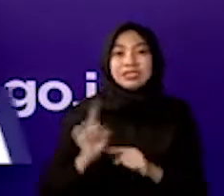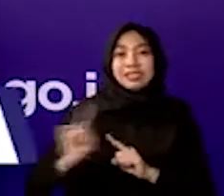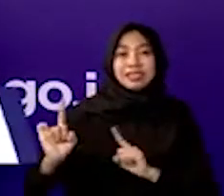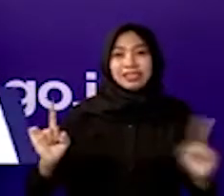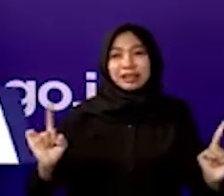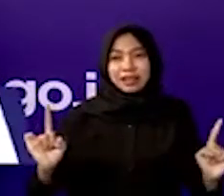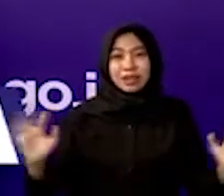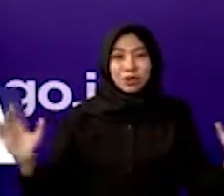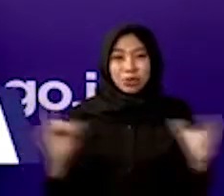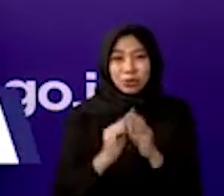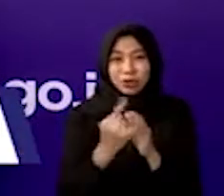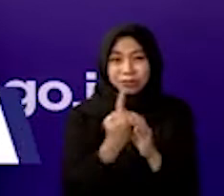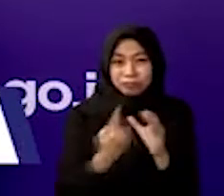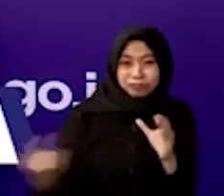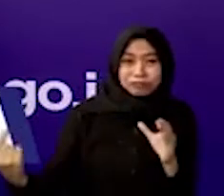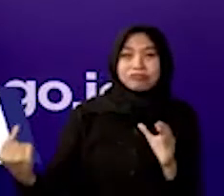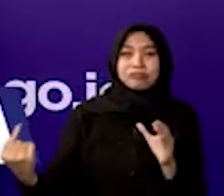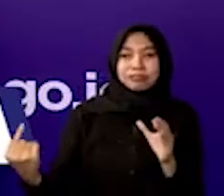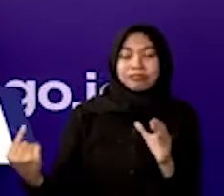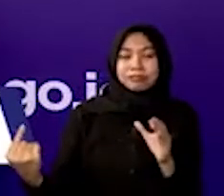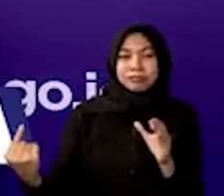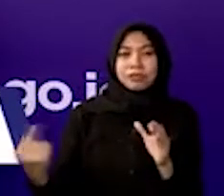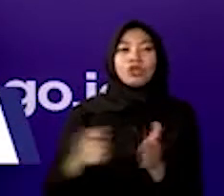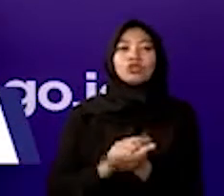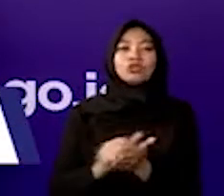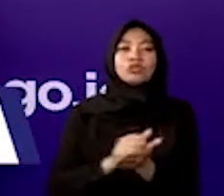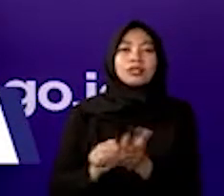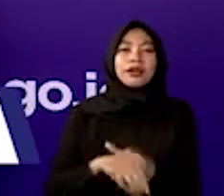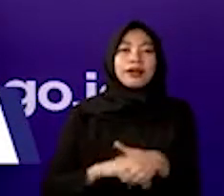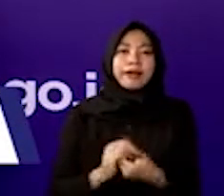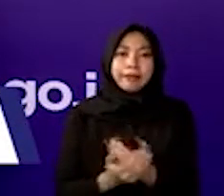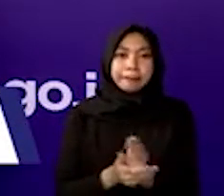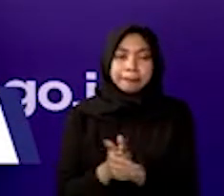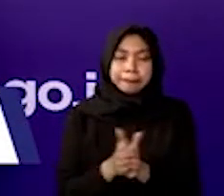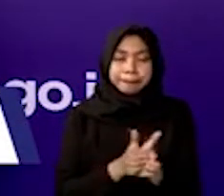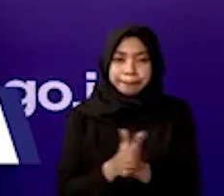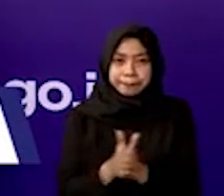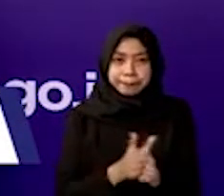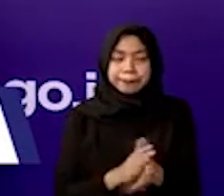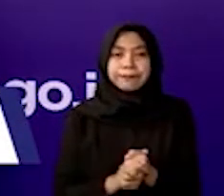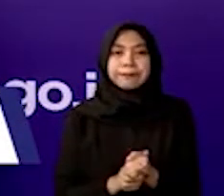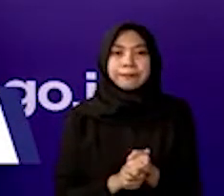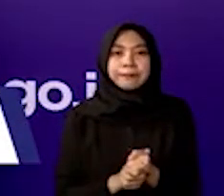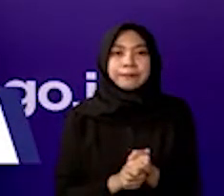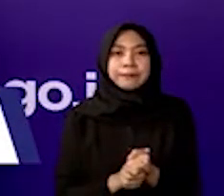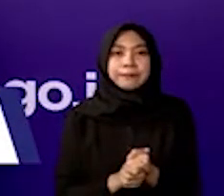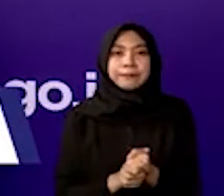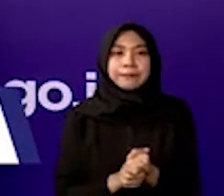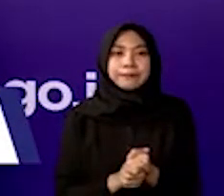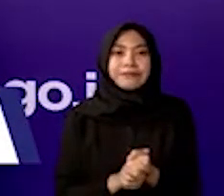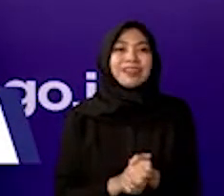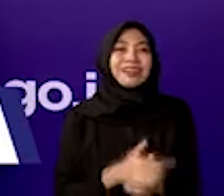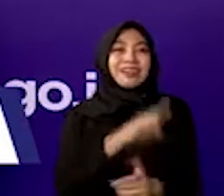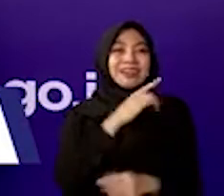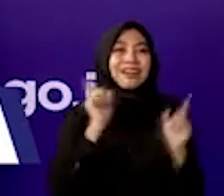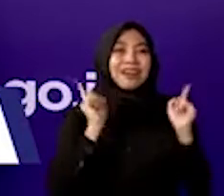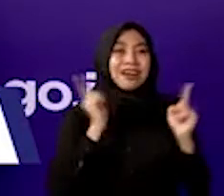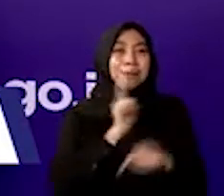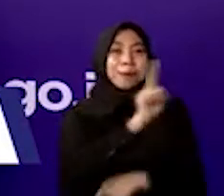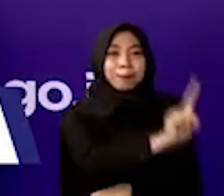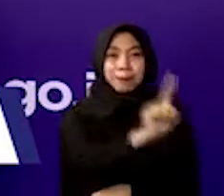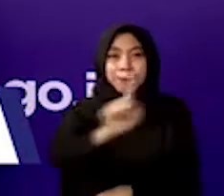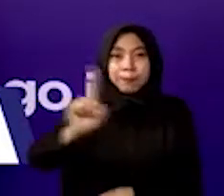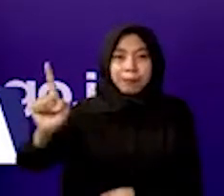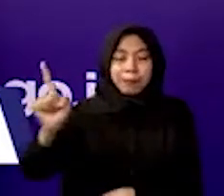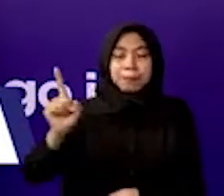jarak dan menghindari kerumunan serta mencuci tangan kemudian juga kita beribadah sesuai dengan agama